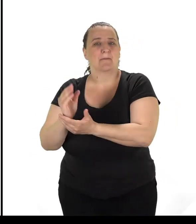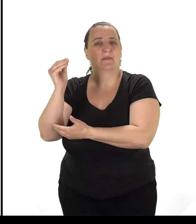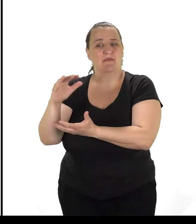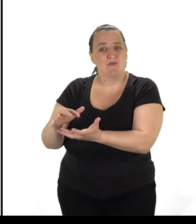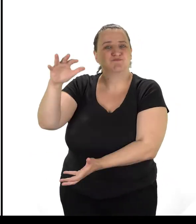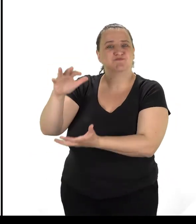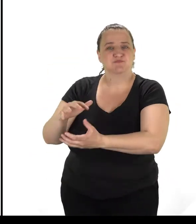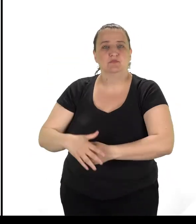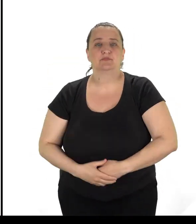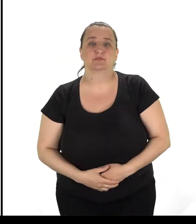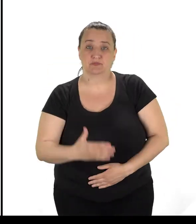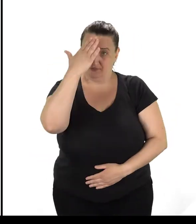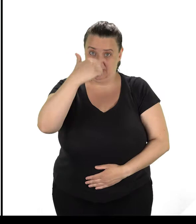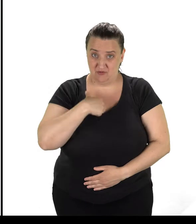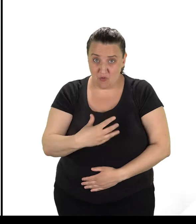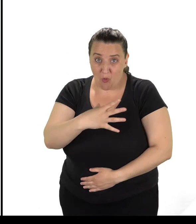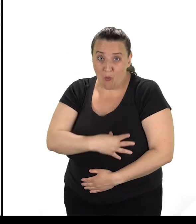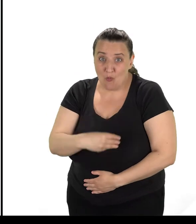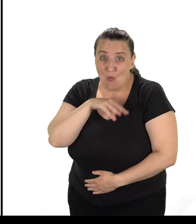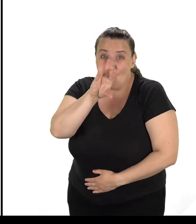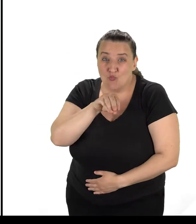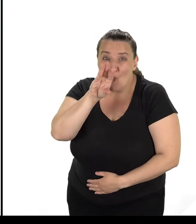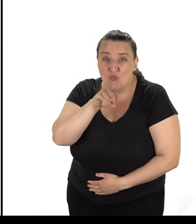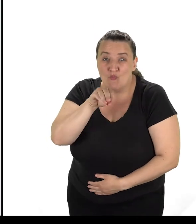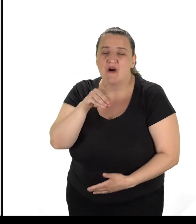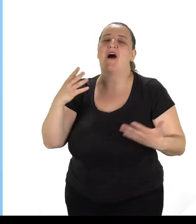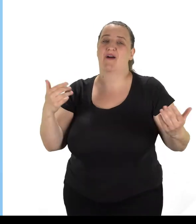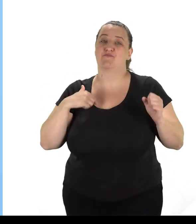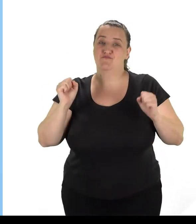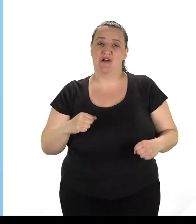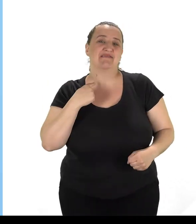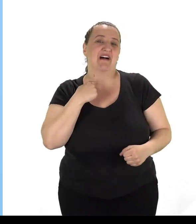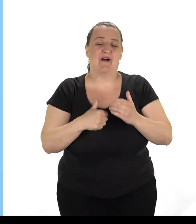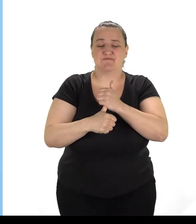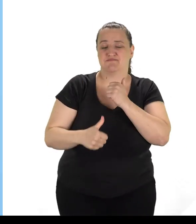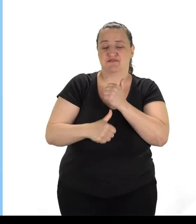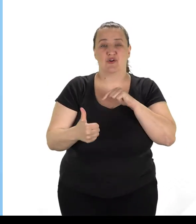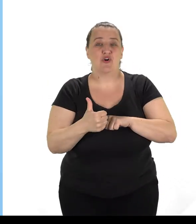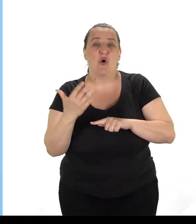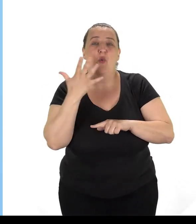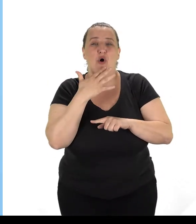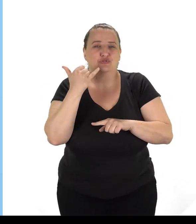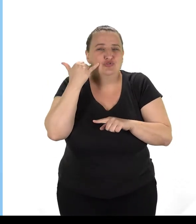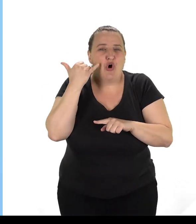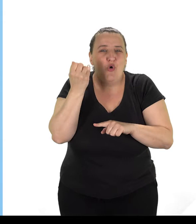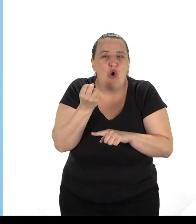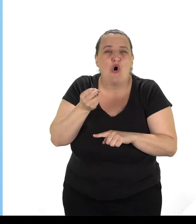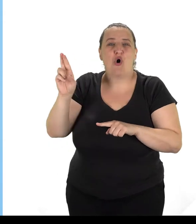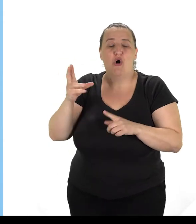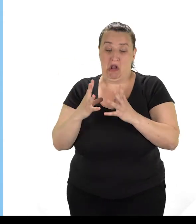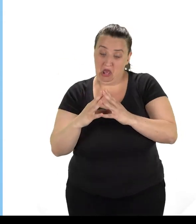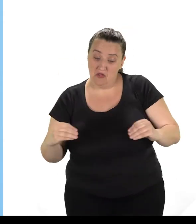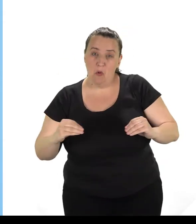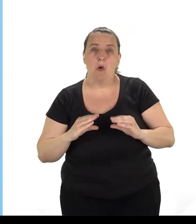régulièrement. Si je suis allaitée, j'ai plusieurs